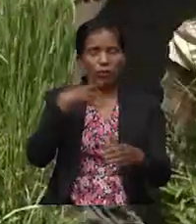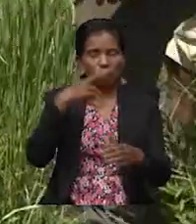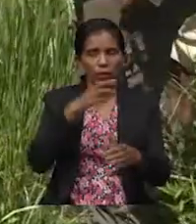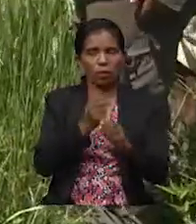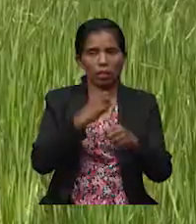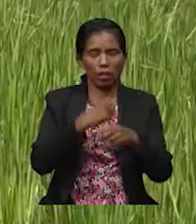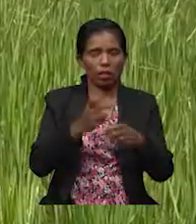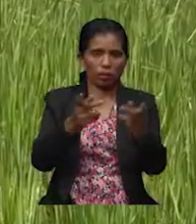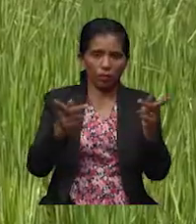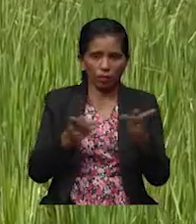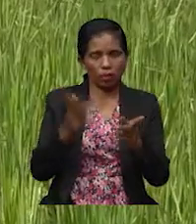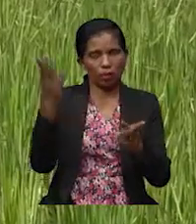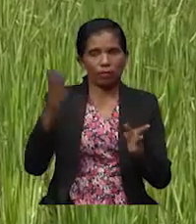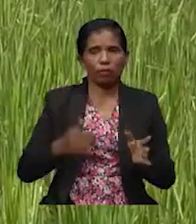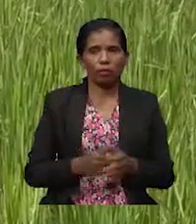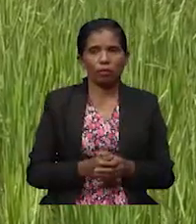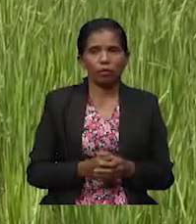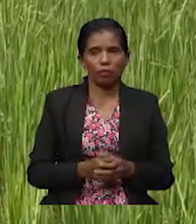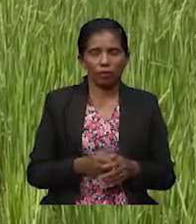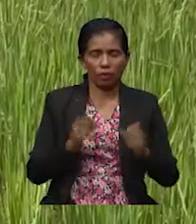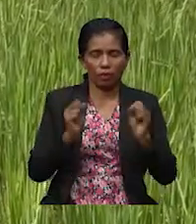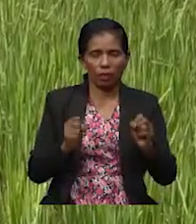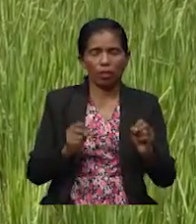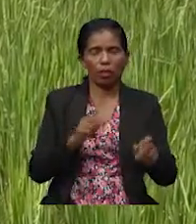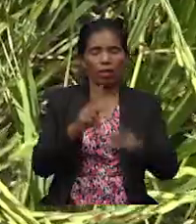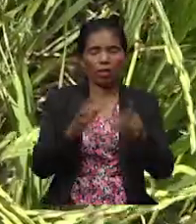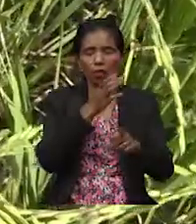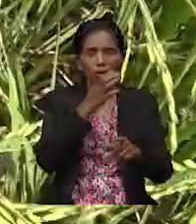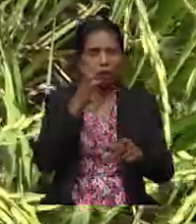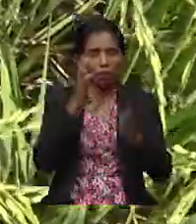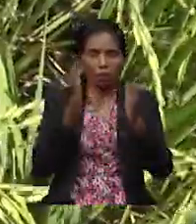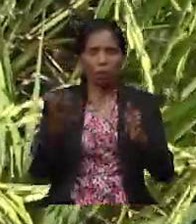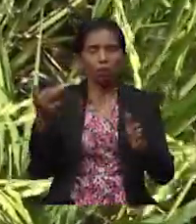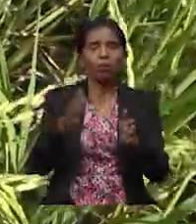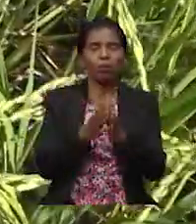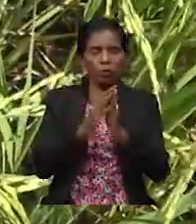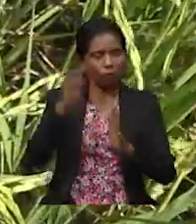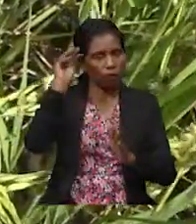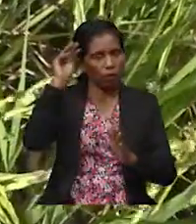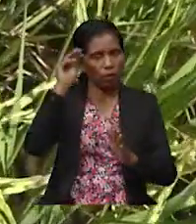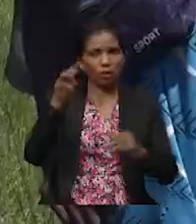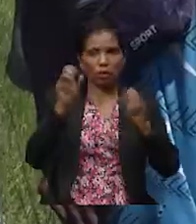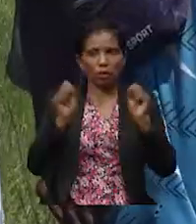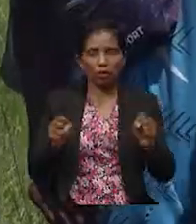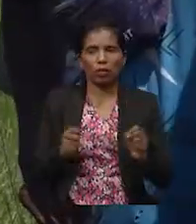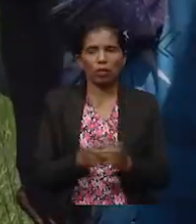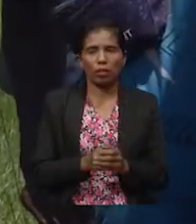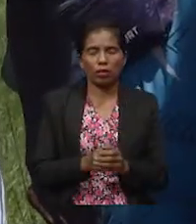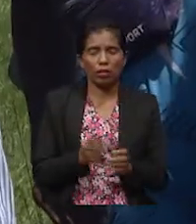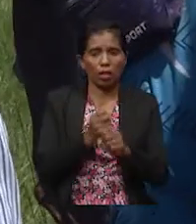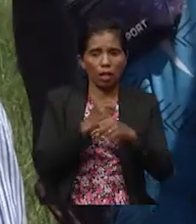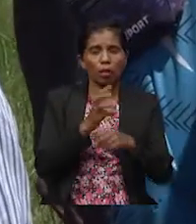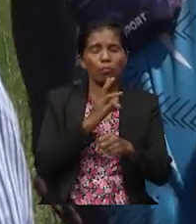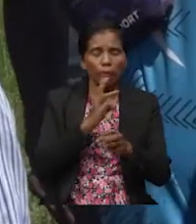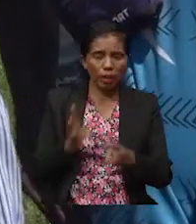iha area refere iha okajang ne povo agricultor sira jiji ministro agricultura no pesca atu halu bedalan